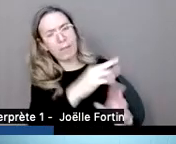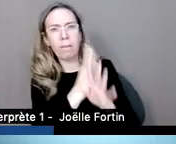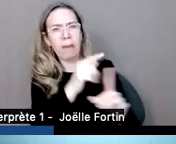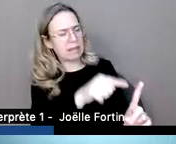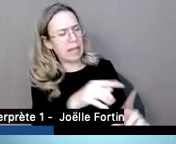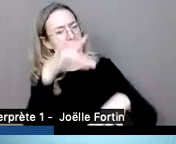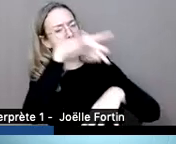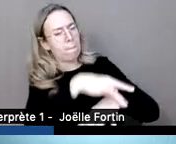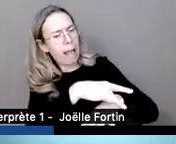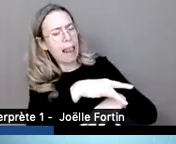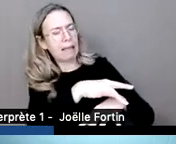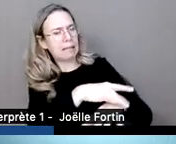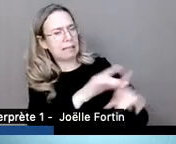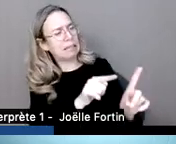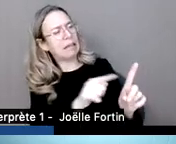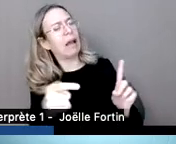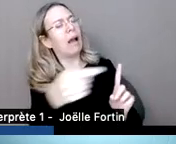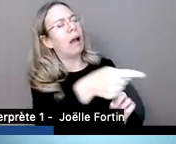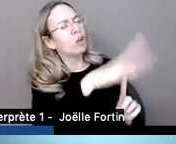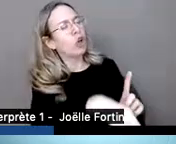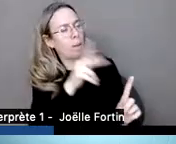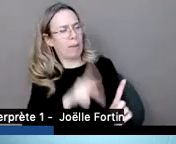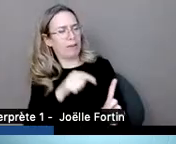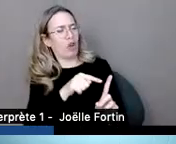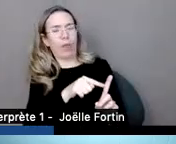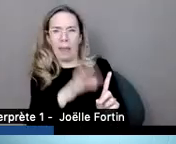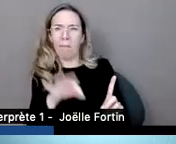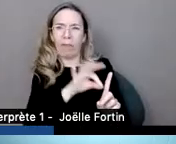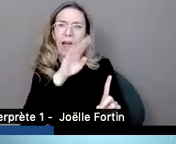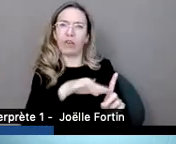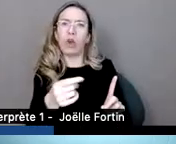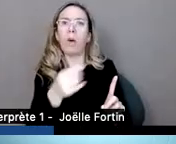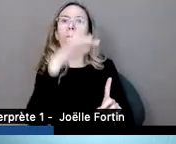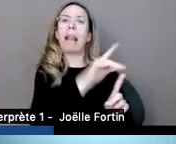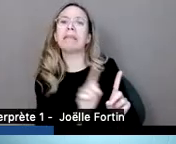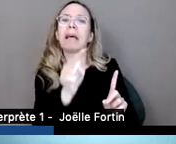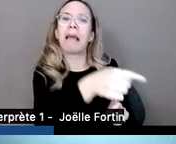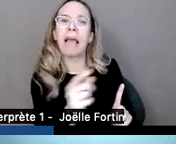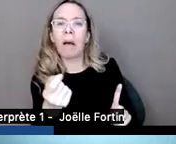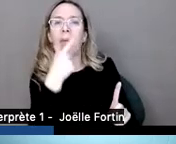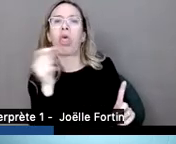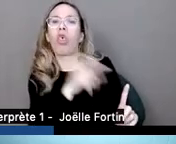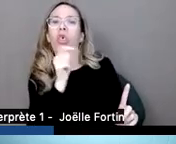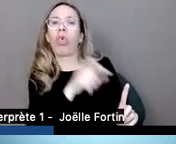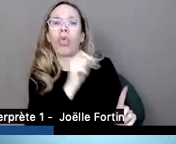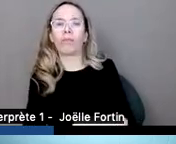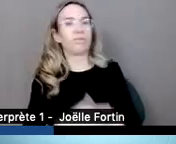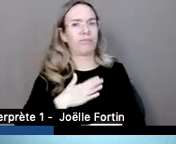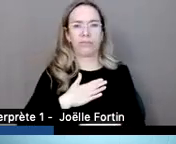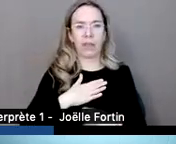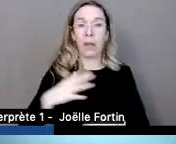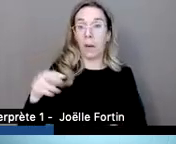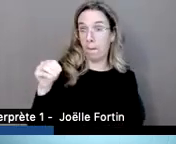maladie derrière la personne au lieu de voir la personne derrière la maladie. Dans la méthode Montessori, nous